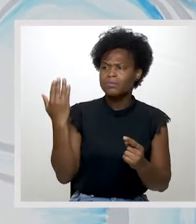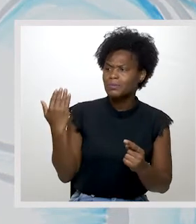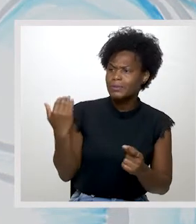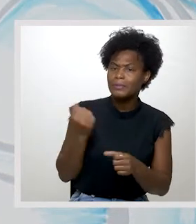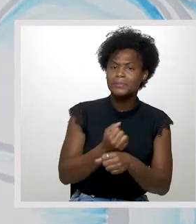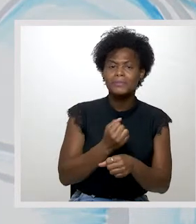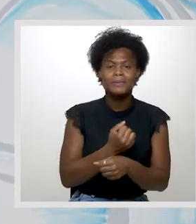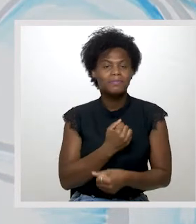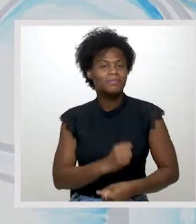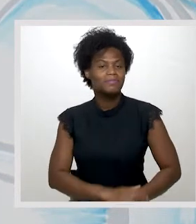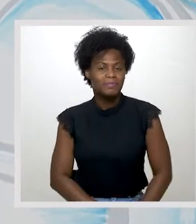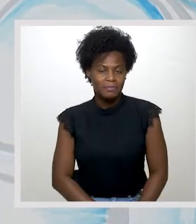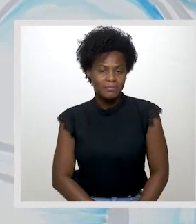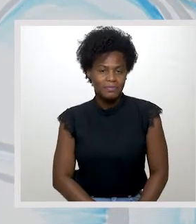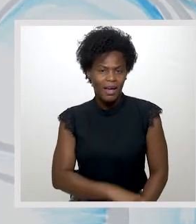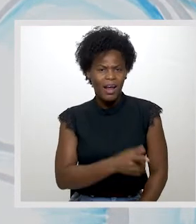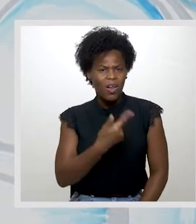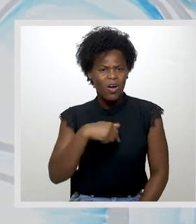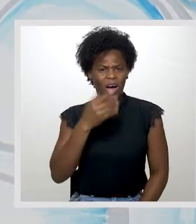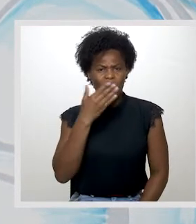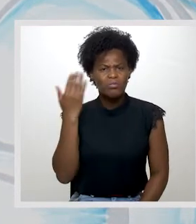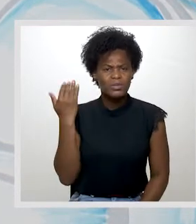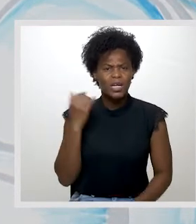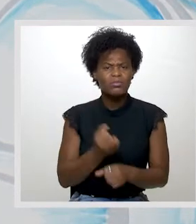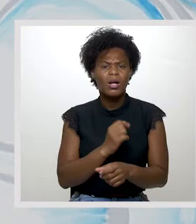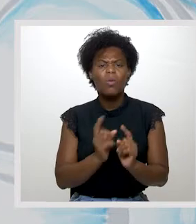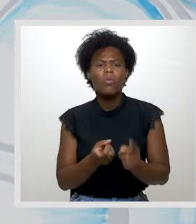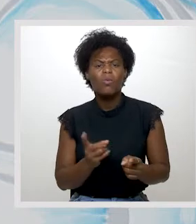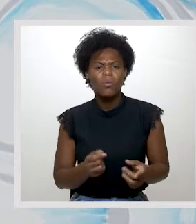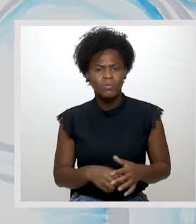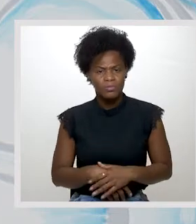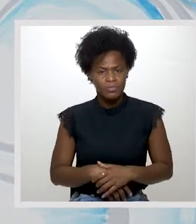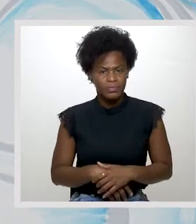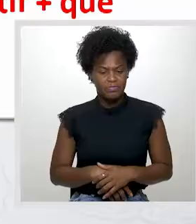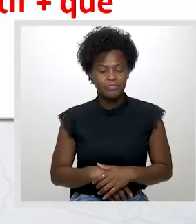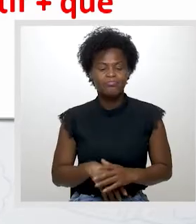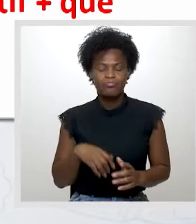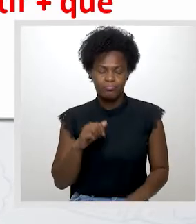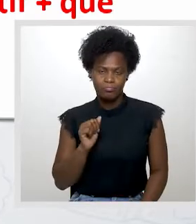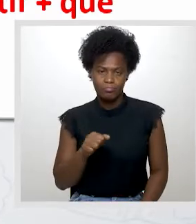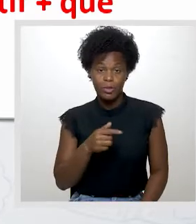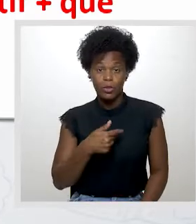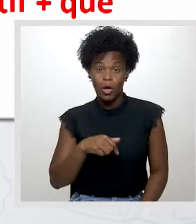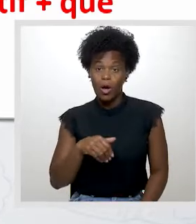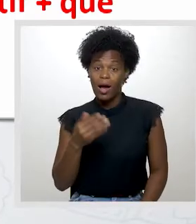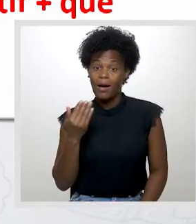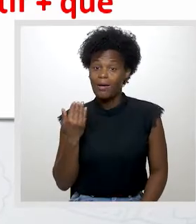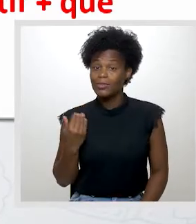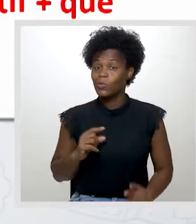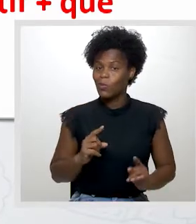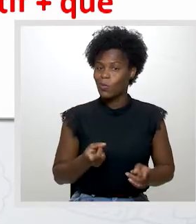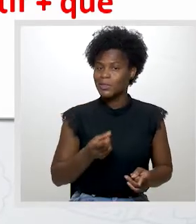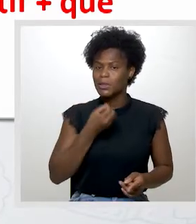travaillés les cours précédents. Qu'est-ce qu'on a travaillé l'autre jour? Oui, on a commencé par